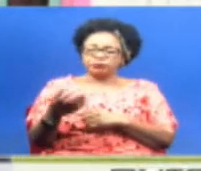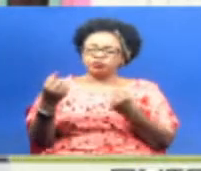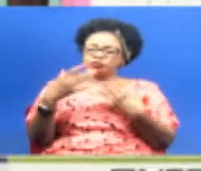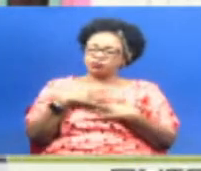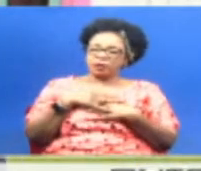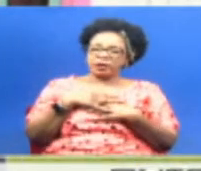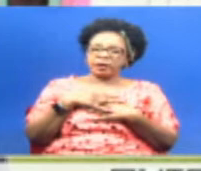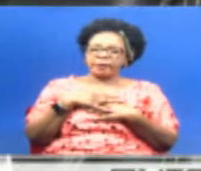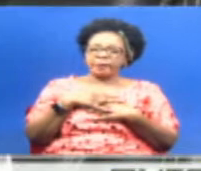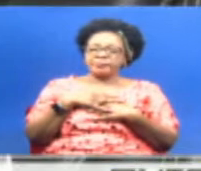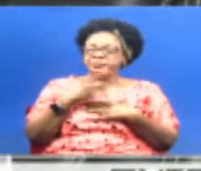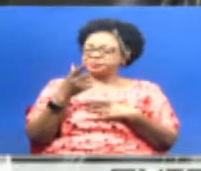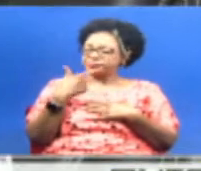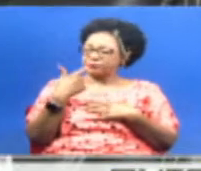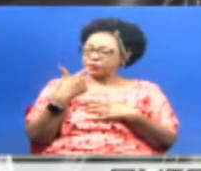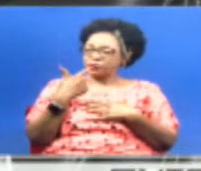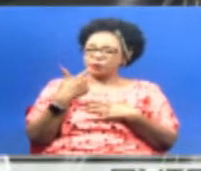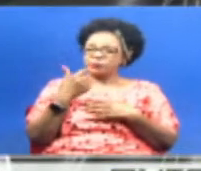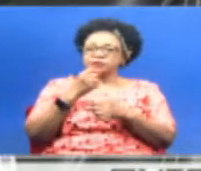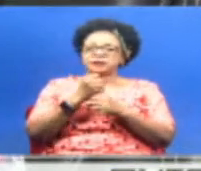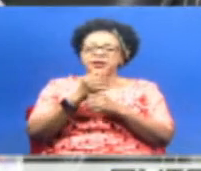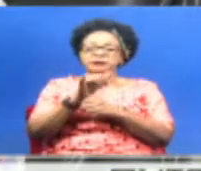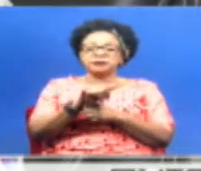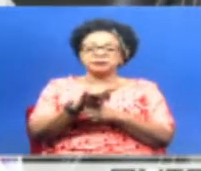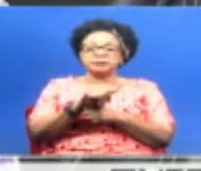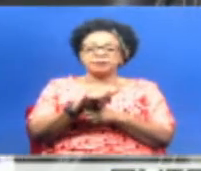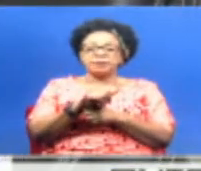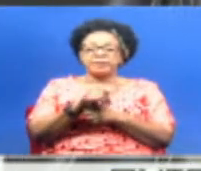Sasa unashangana nini? Na msanii anaweza kuja kwa studio.